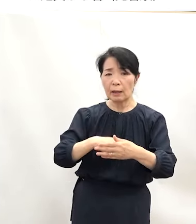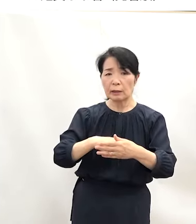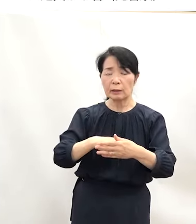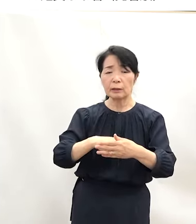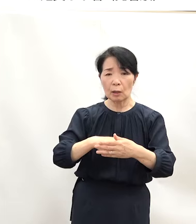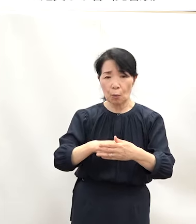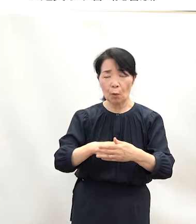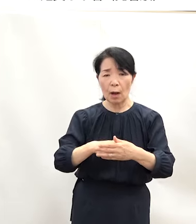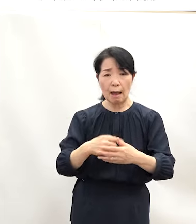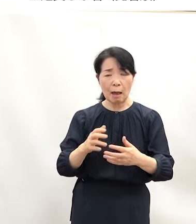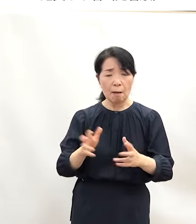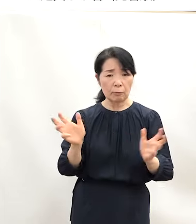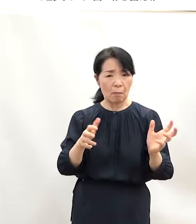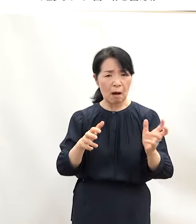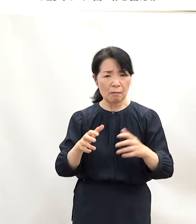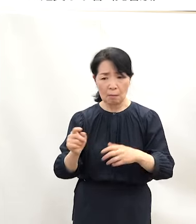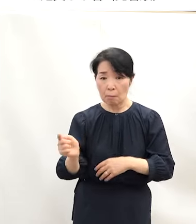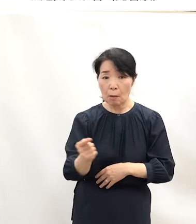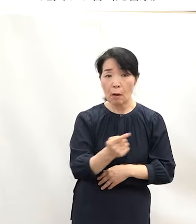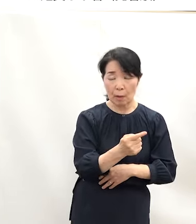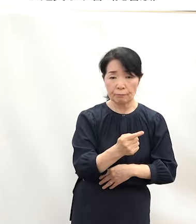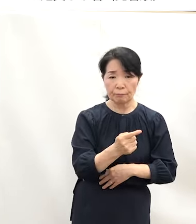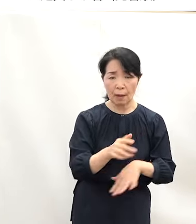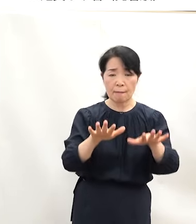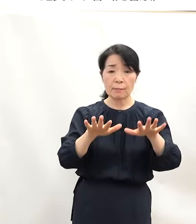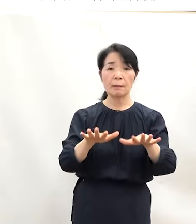されておりまして、まあ、現在は、